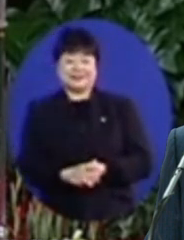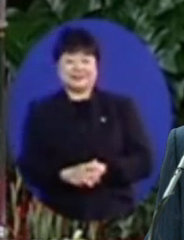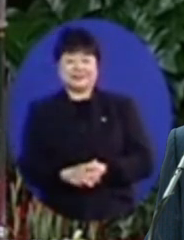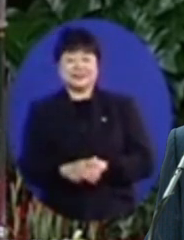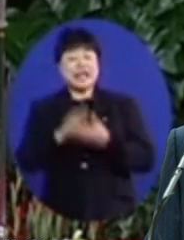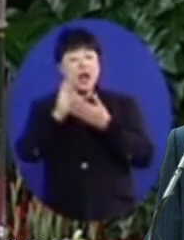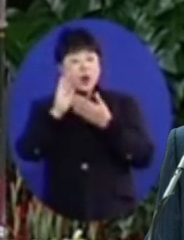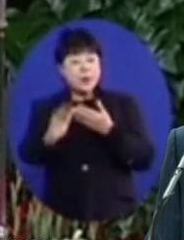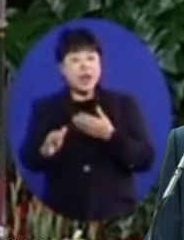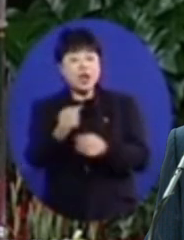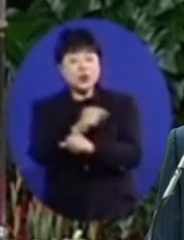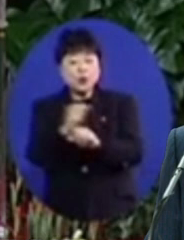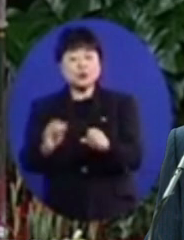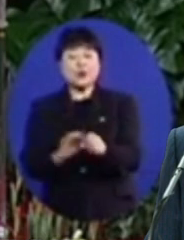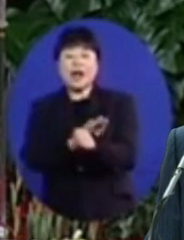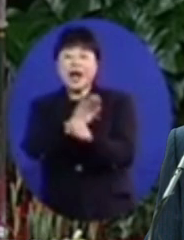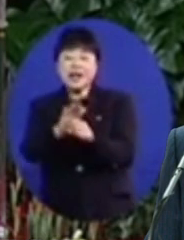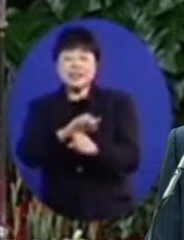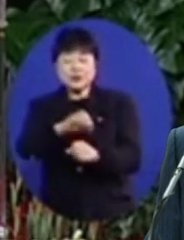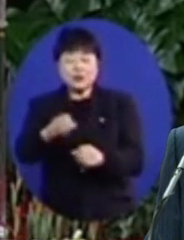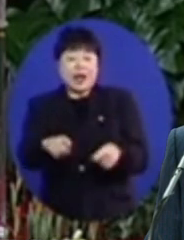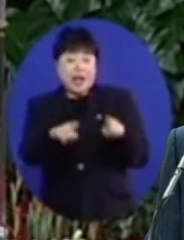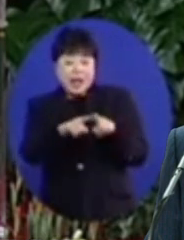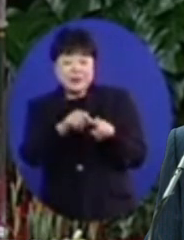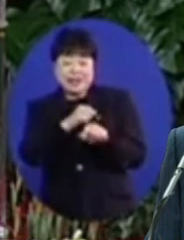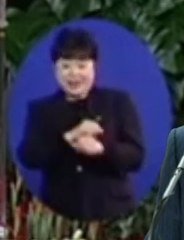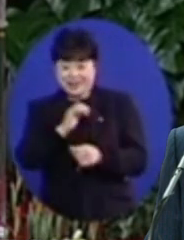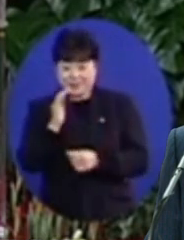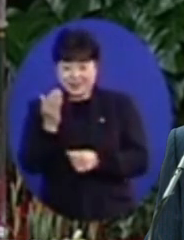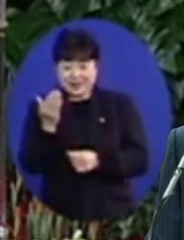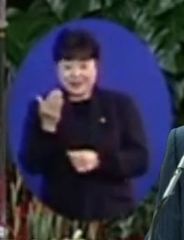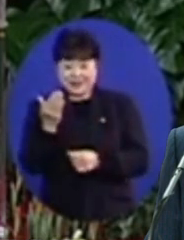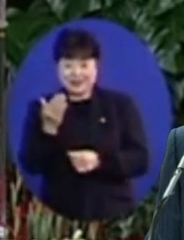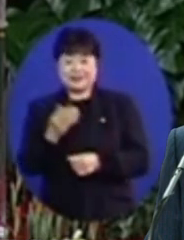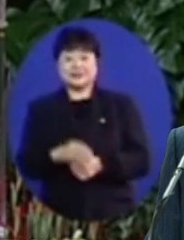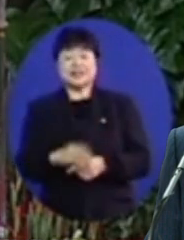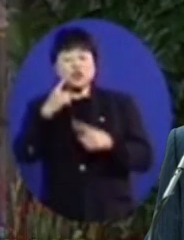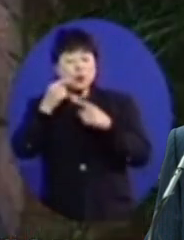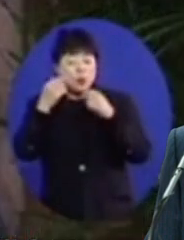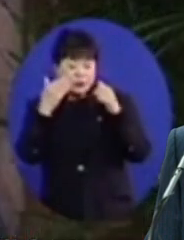그 다음 용서와 사랑으로 이것과 함께 해야 되는 것입니다 저는